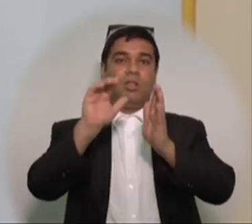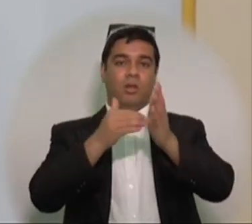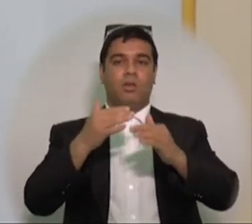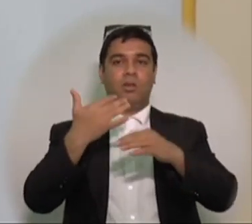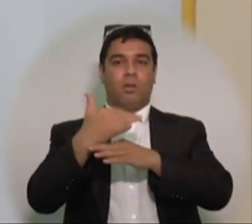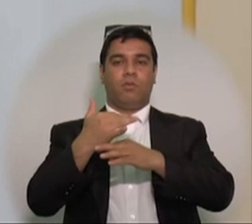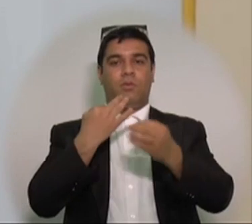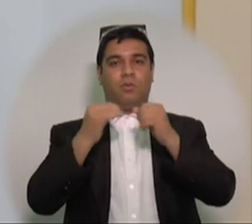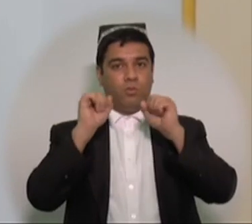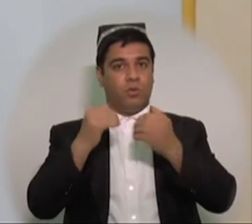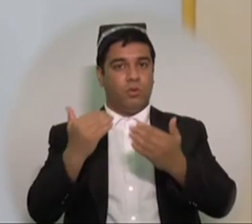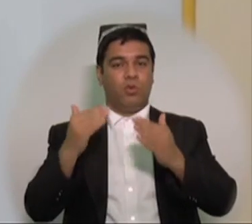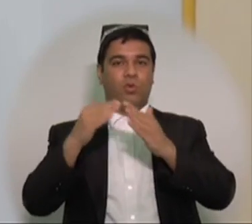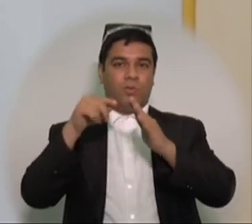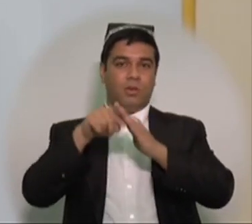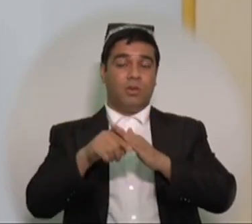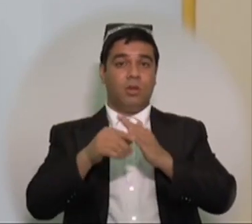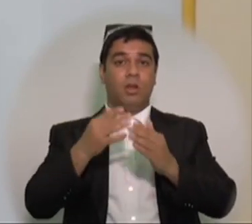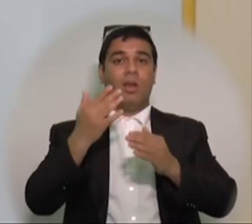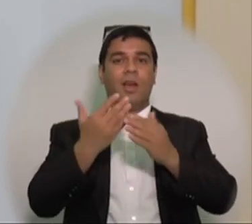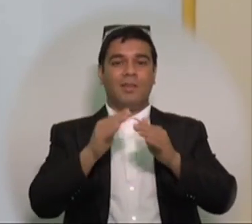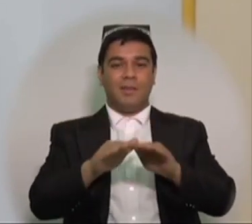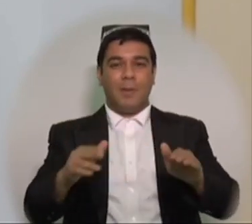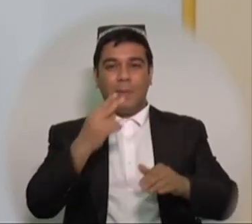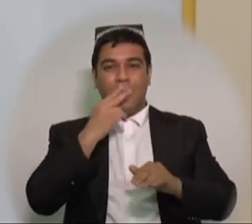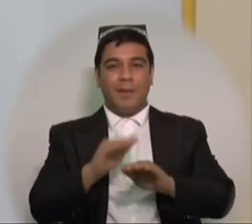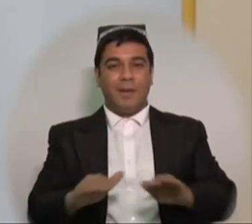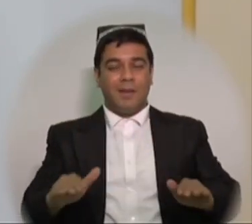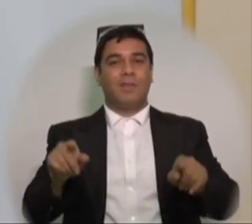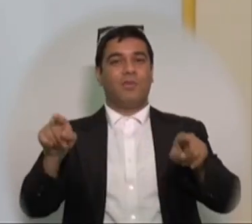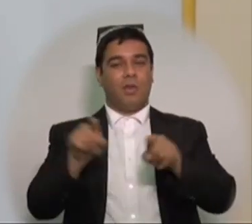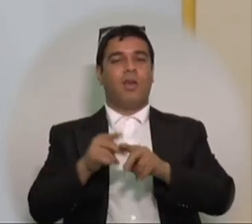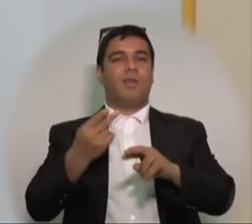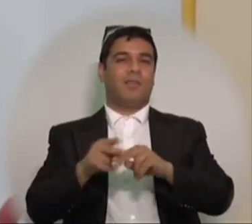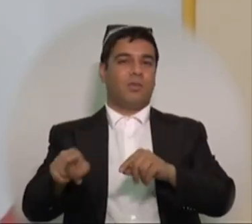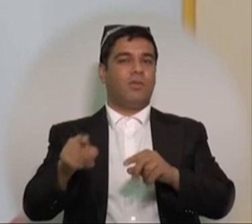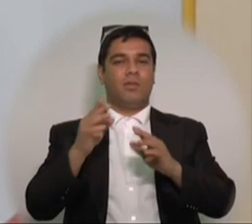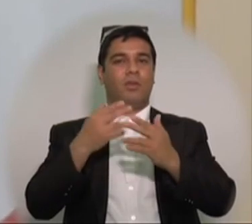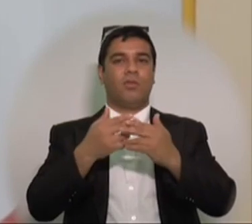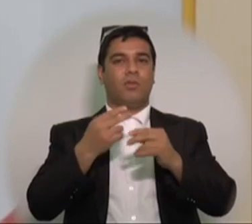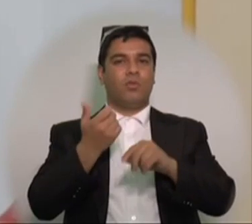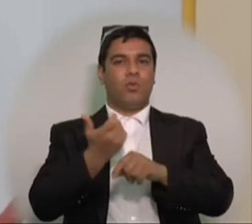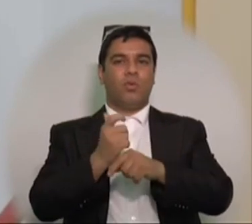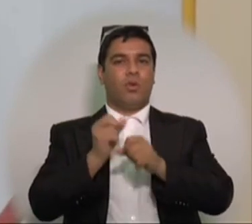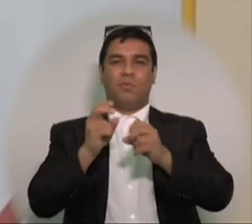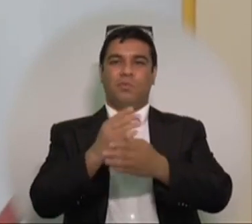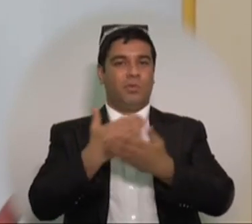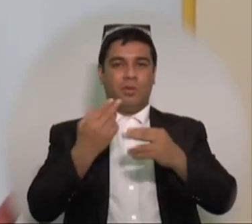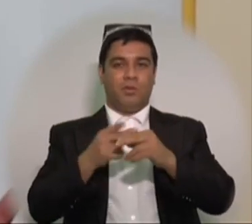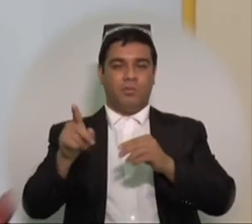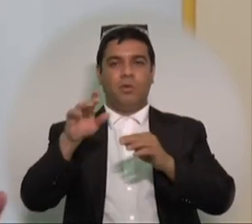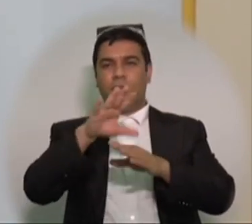yapışedi. Küçük yaşdaki avratlı farkı gibi olmayan balaçalar olsa onlar iznimesi